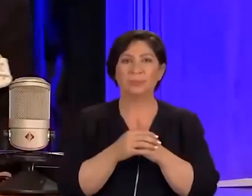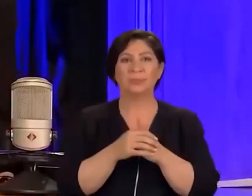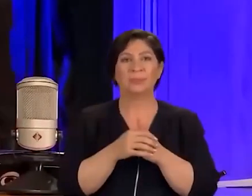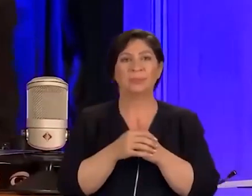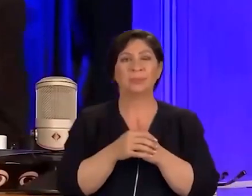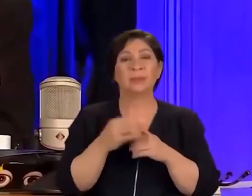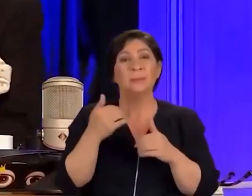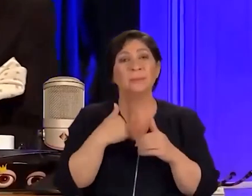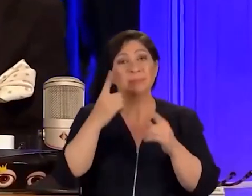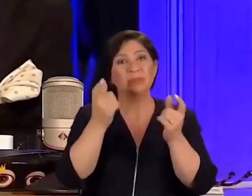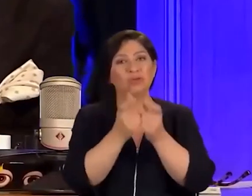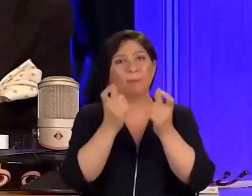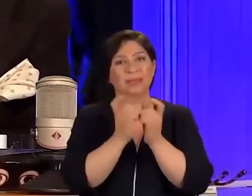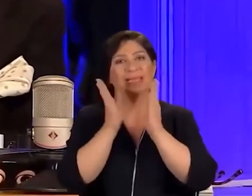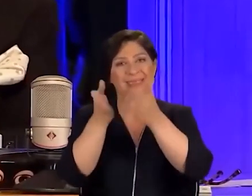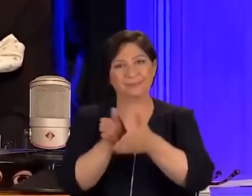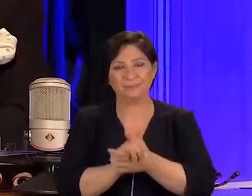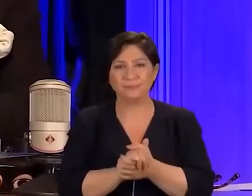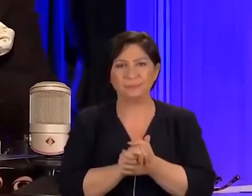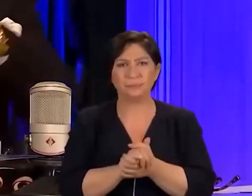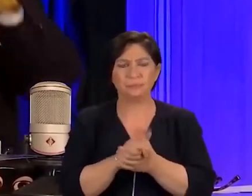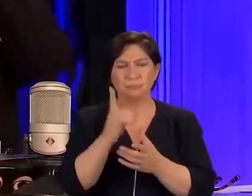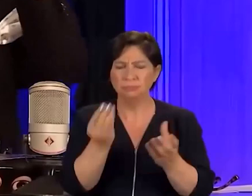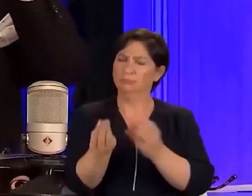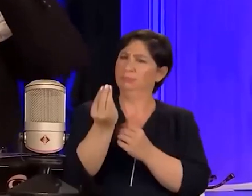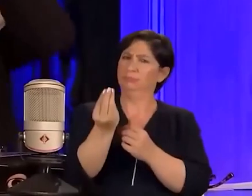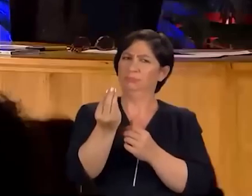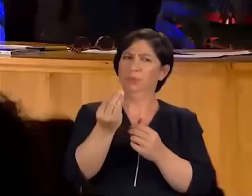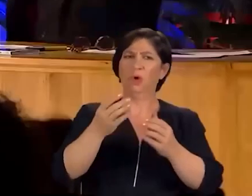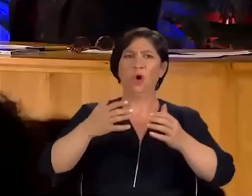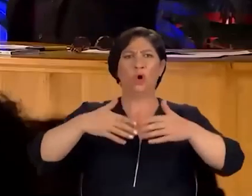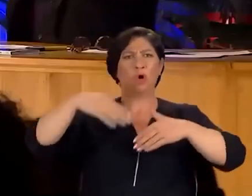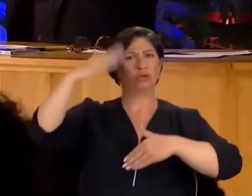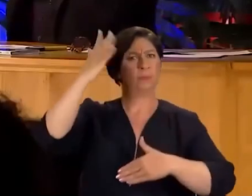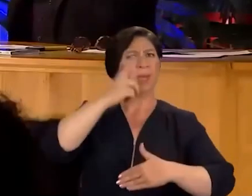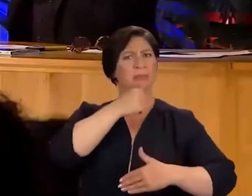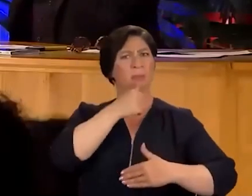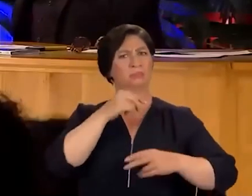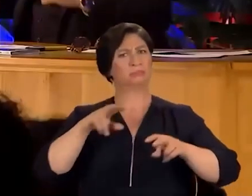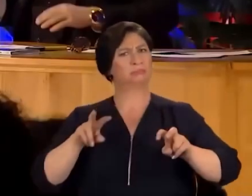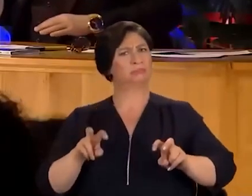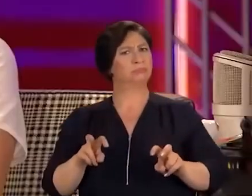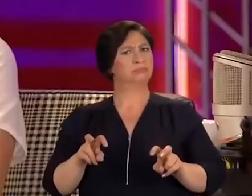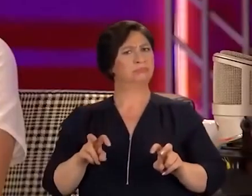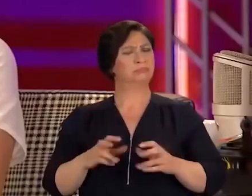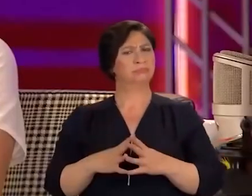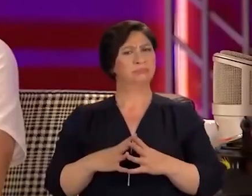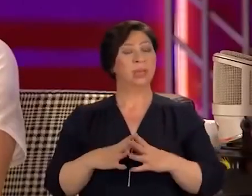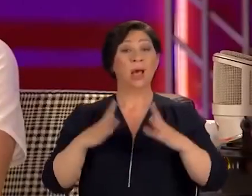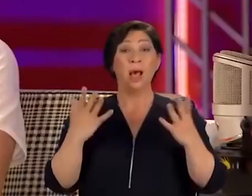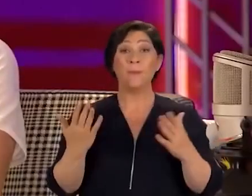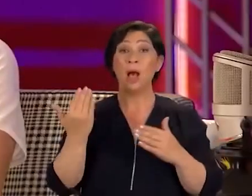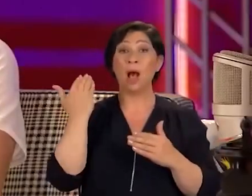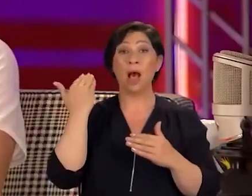Ve ben bir toplantıya gittim. Bir baktım karşımda kocaman bir adam oturuyor.